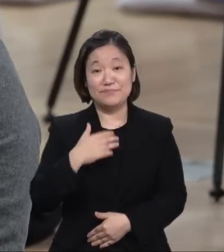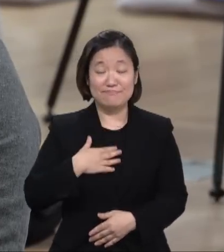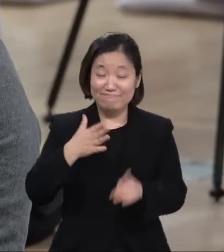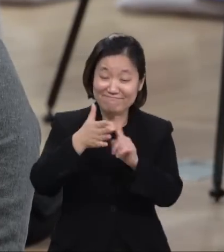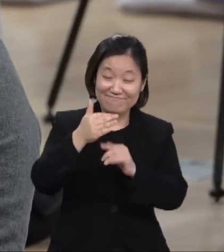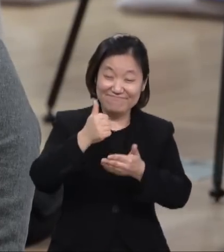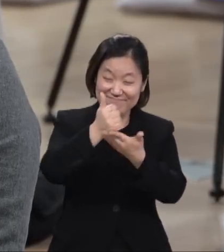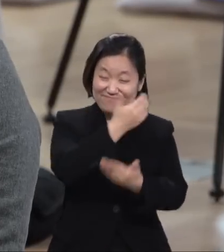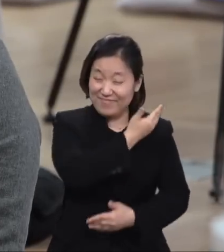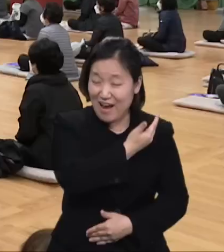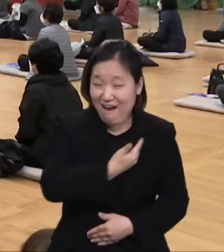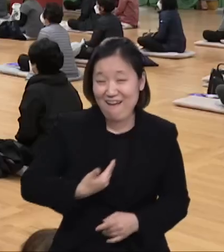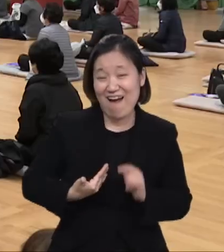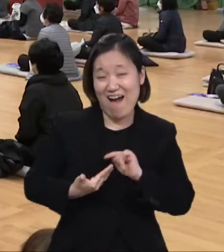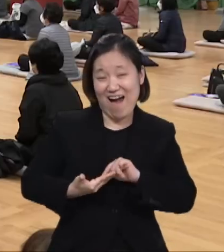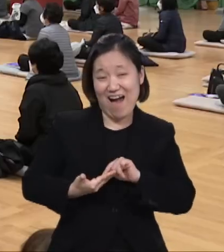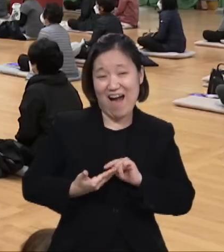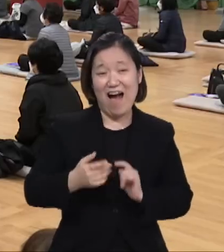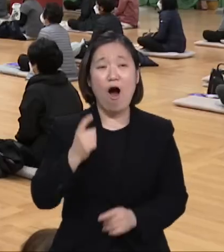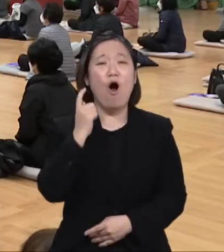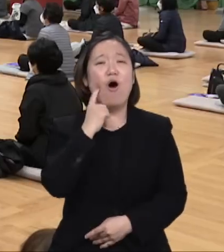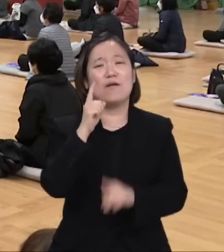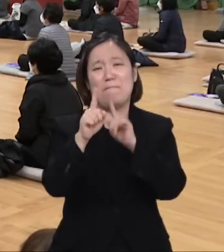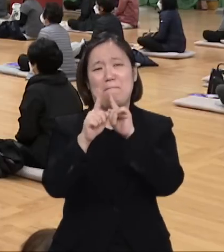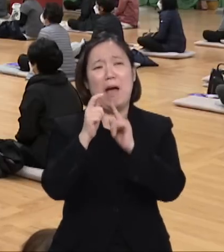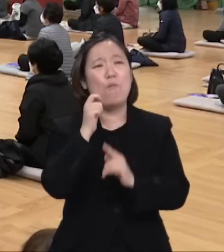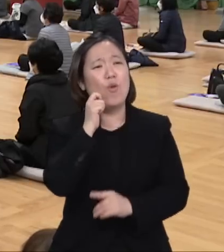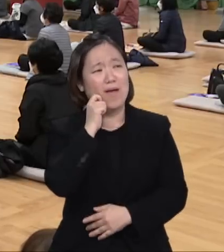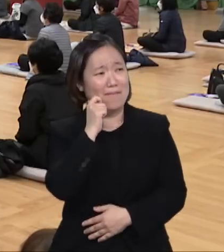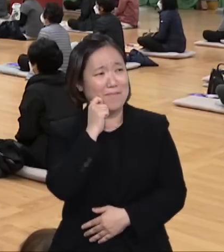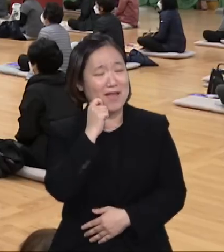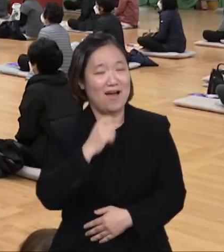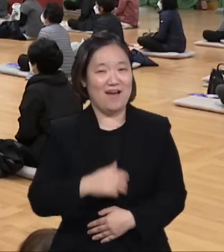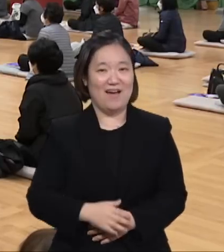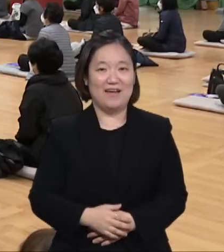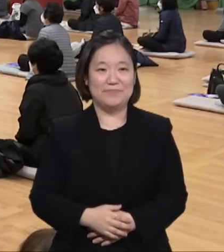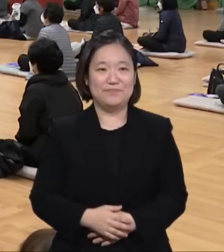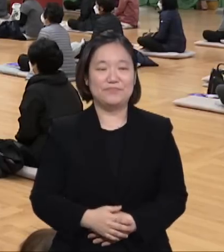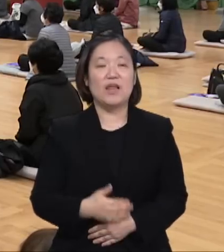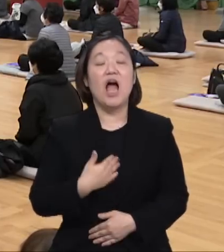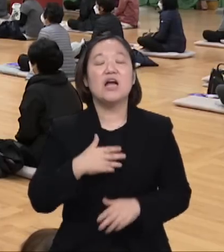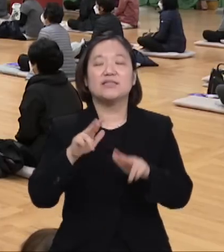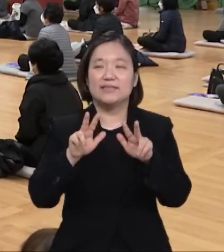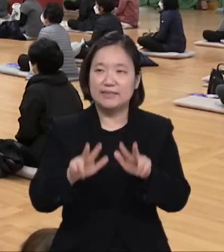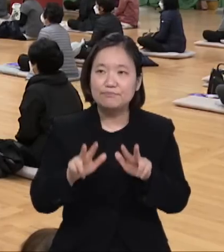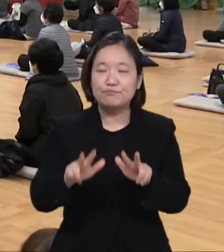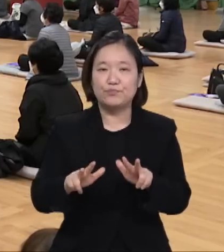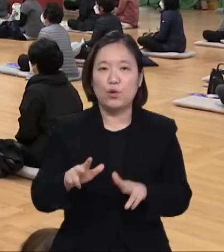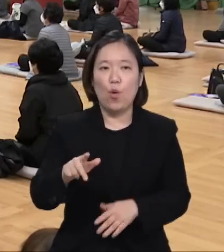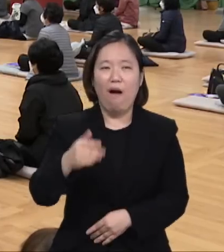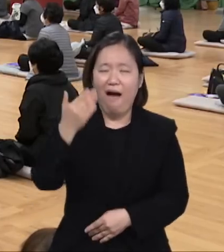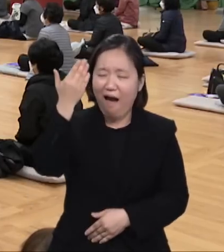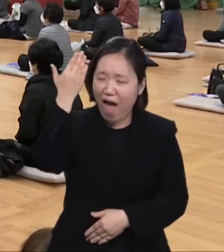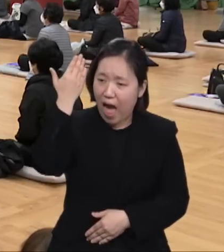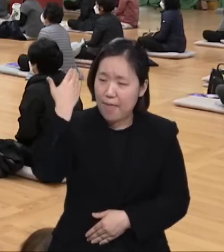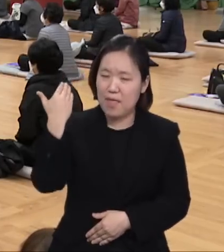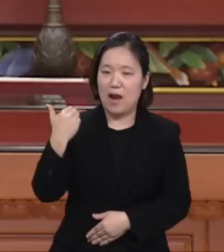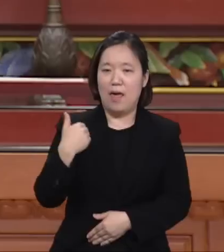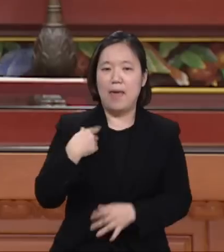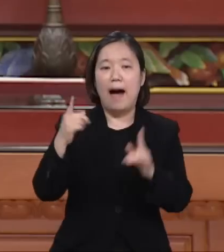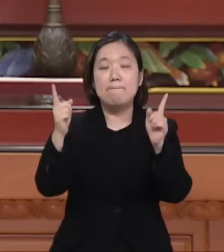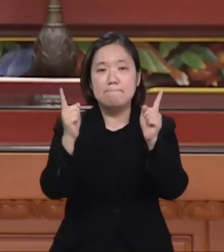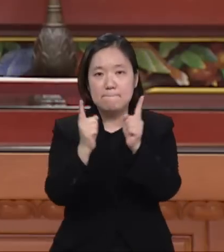불재자인데 제가 어떻게 거짓을 말할 수 있겠습니까 지금이 순간에도 그때 보았던